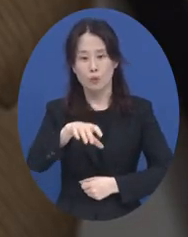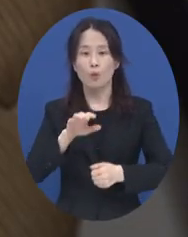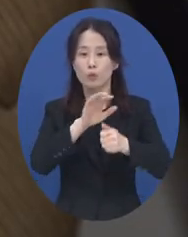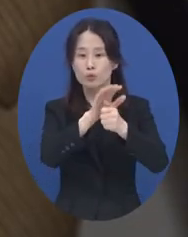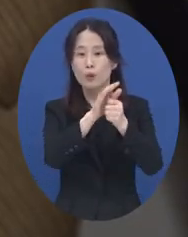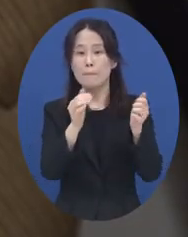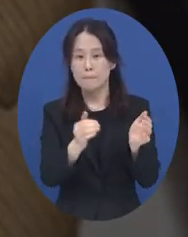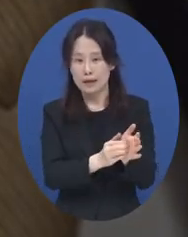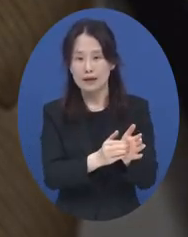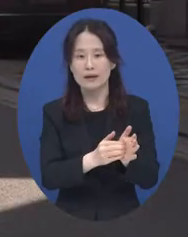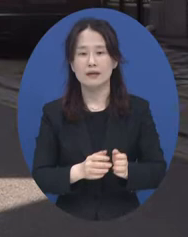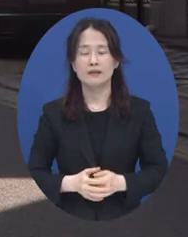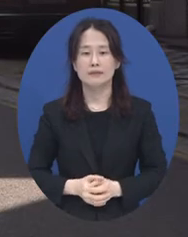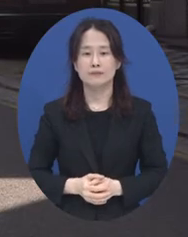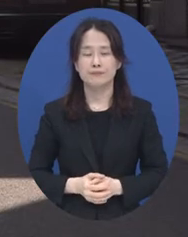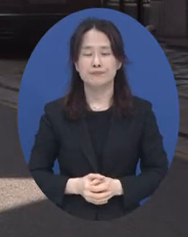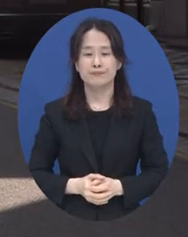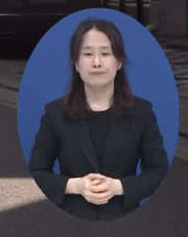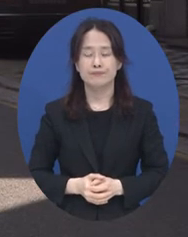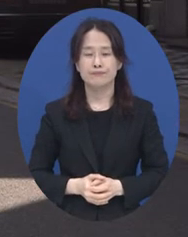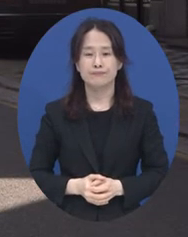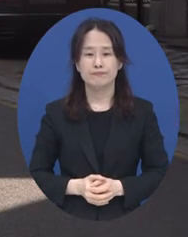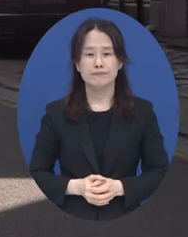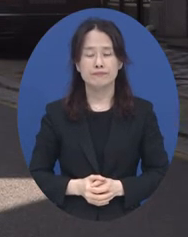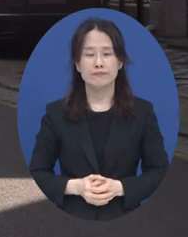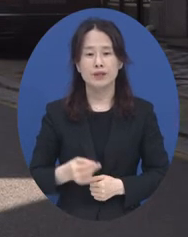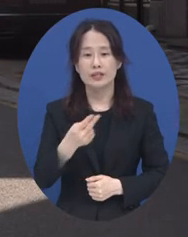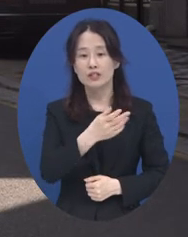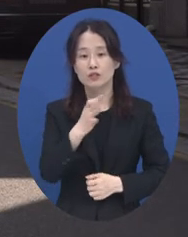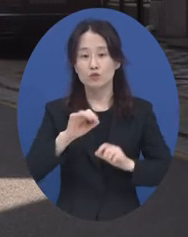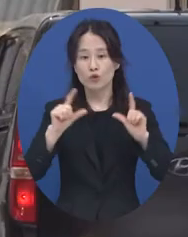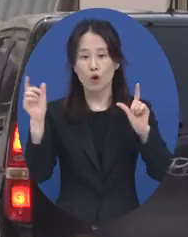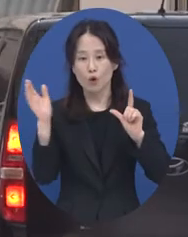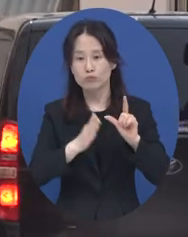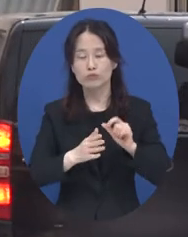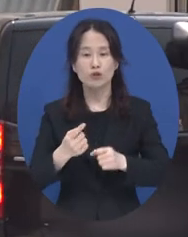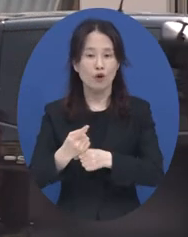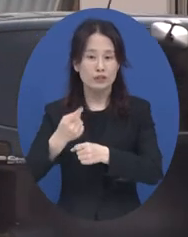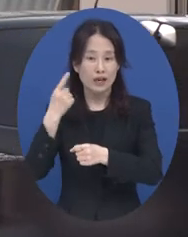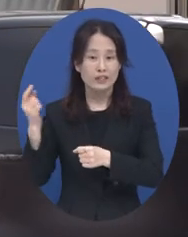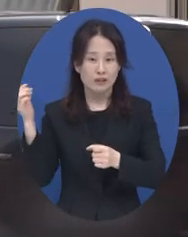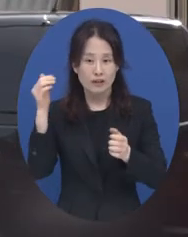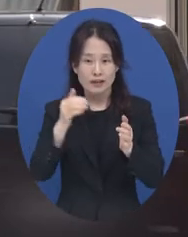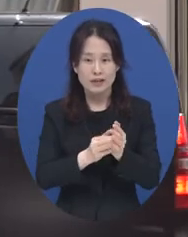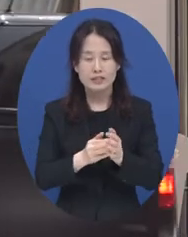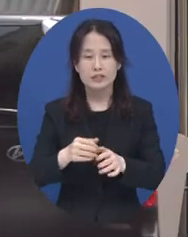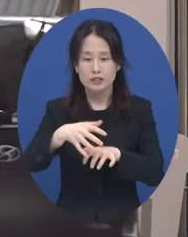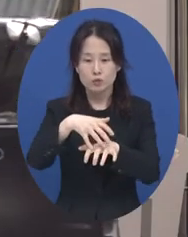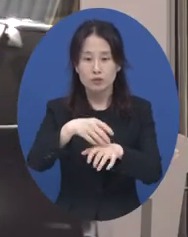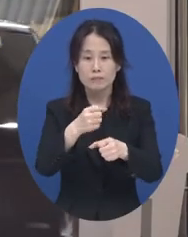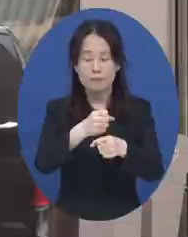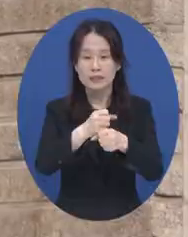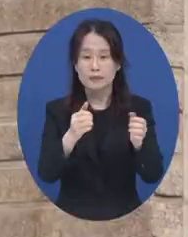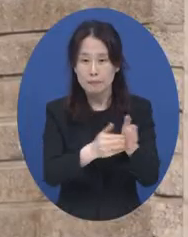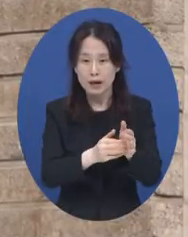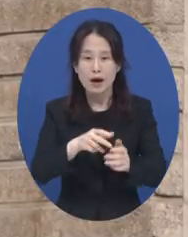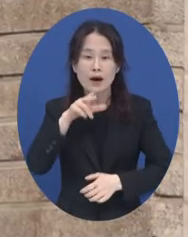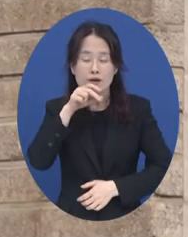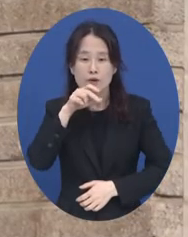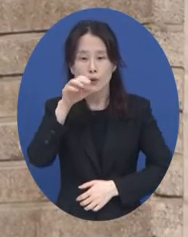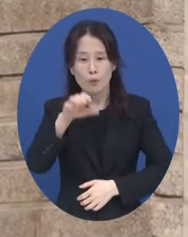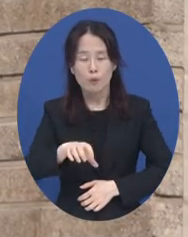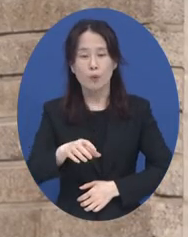지원이 이루어 졌습니다 경기도가 이렇게 진한 2019년 부터 지난해까지 조직화를 일은 골목상권